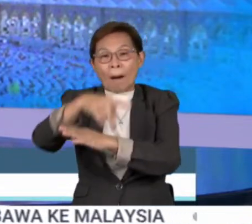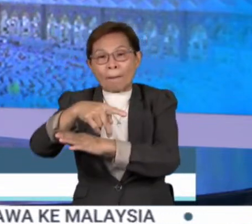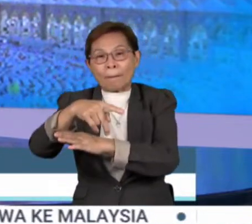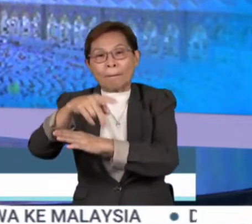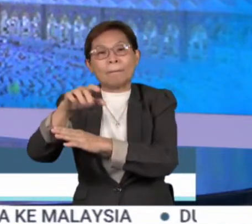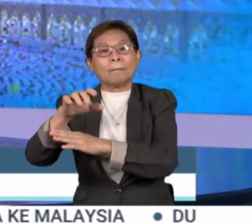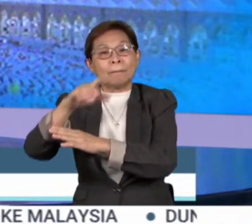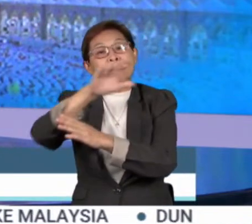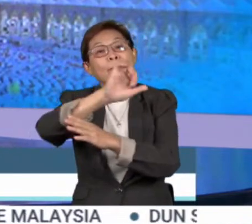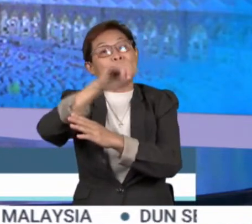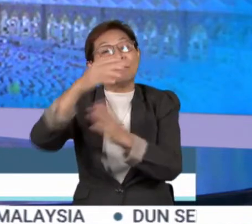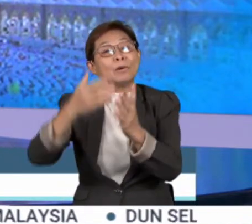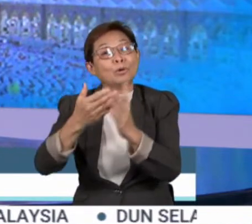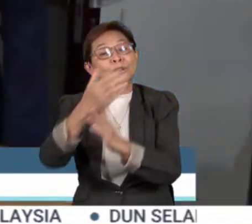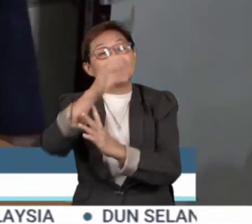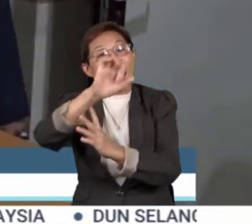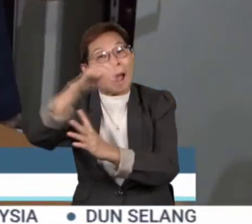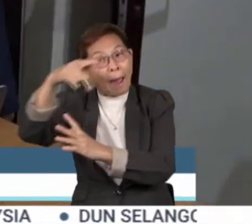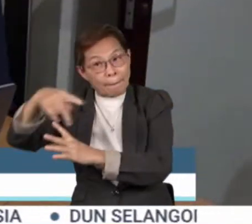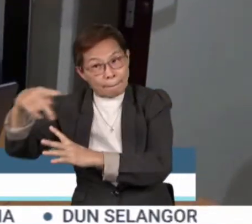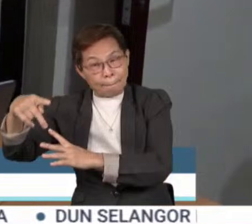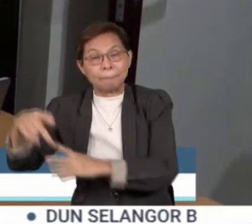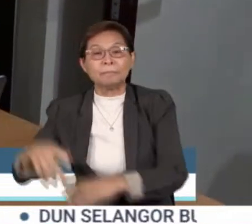Manarat Al-Haramain.